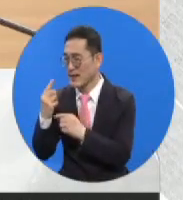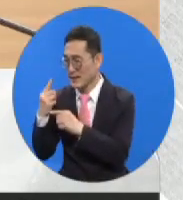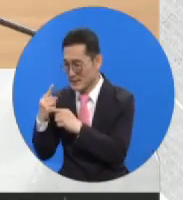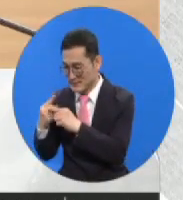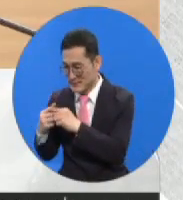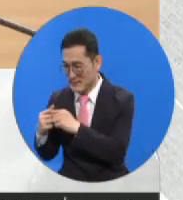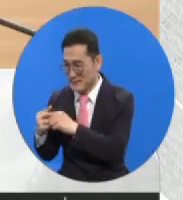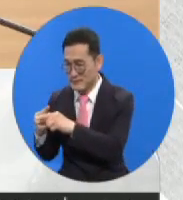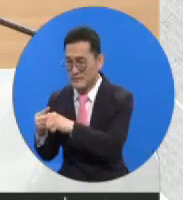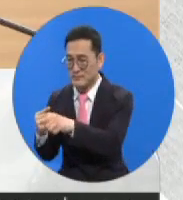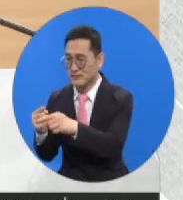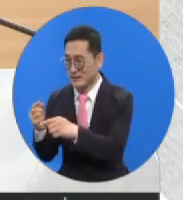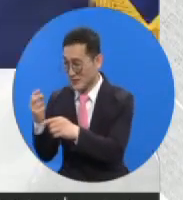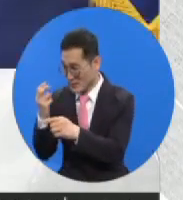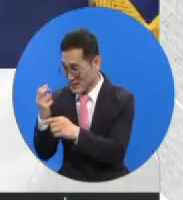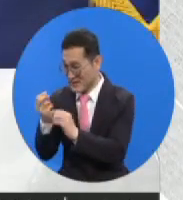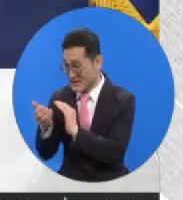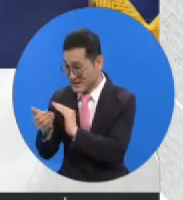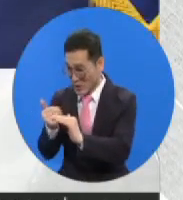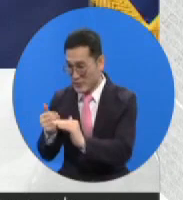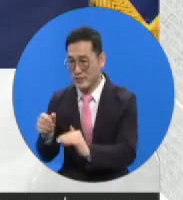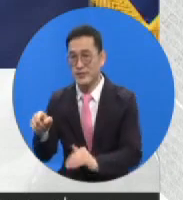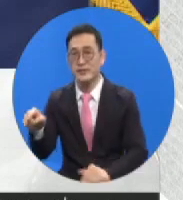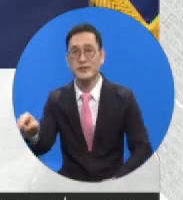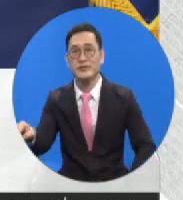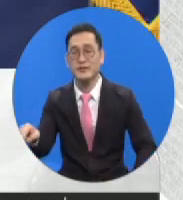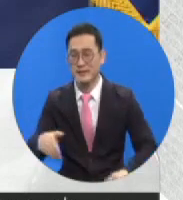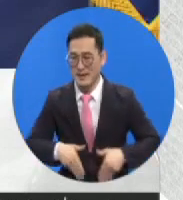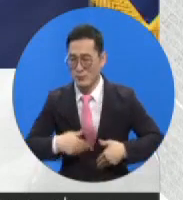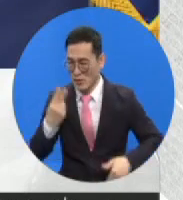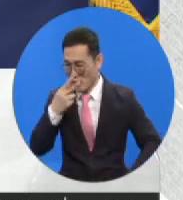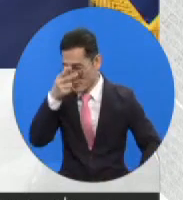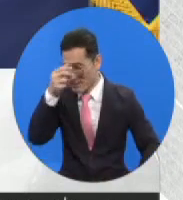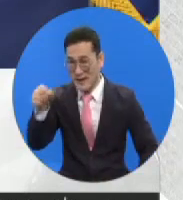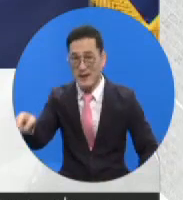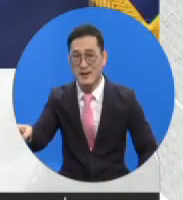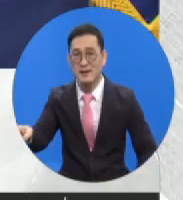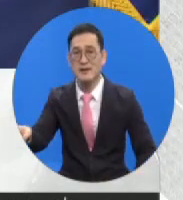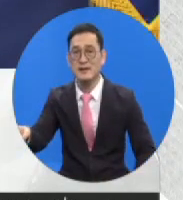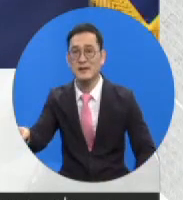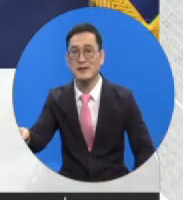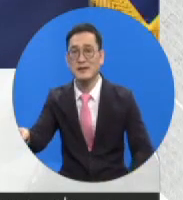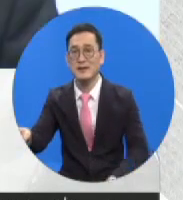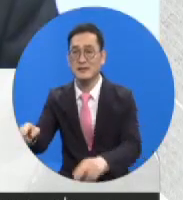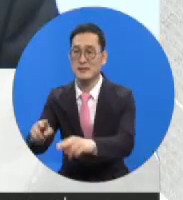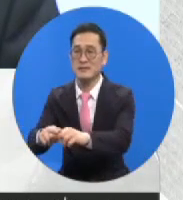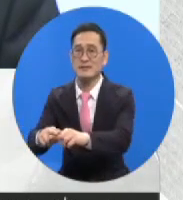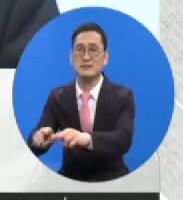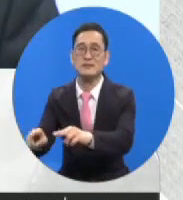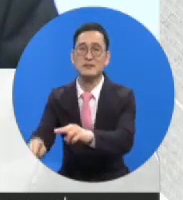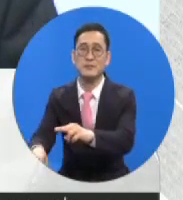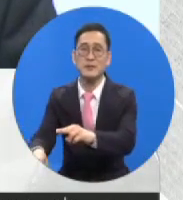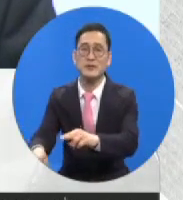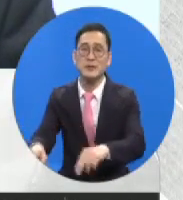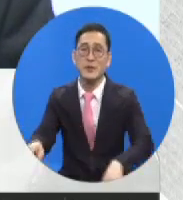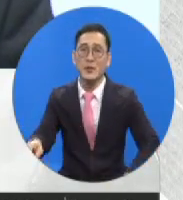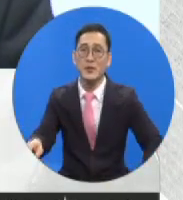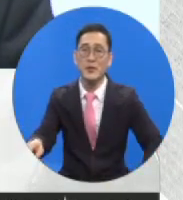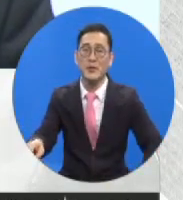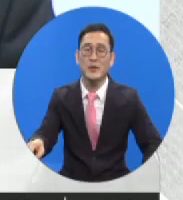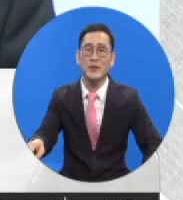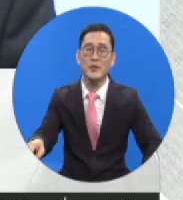이렇게 나왔다. 이거 미리 알려줬는지 안 알려지는지 모르겠는데 아니면 즉각적으로 들고 갔는지 모르겠는데 예. 이걸